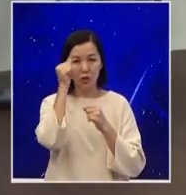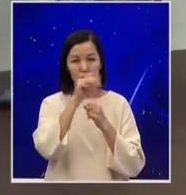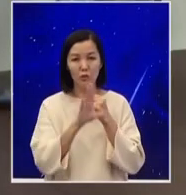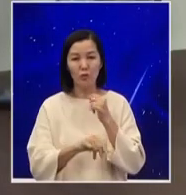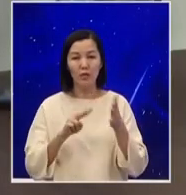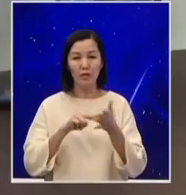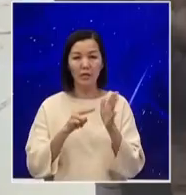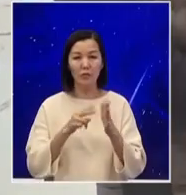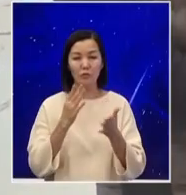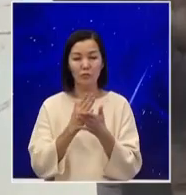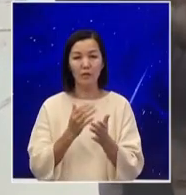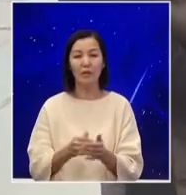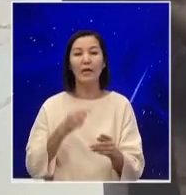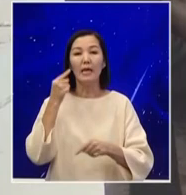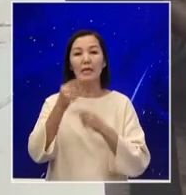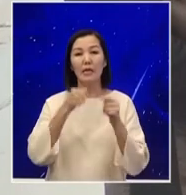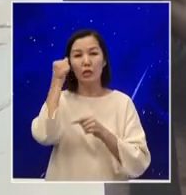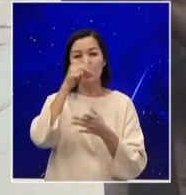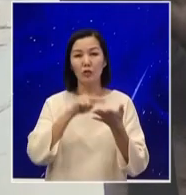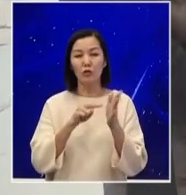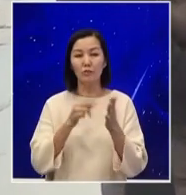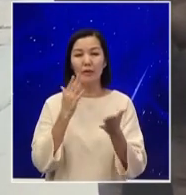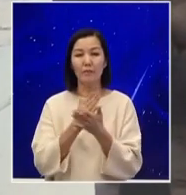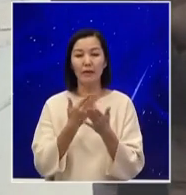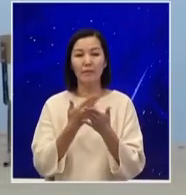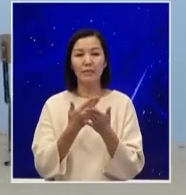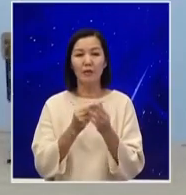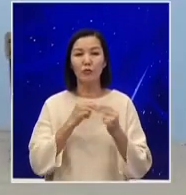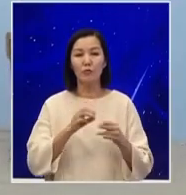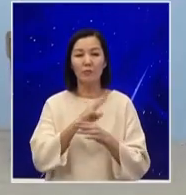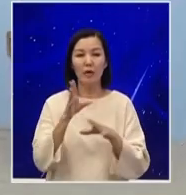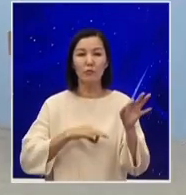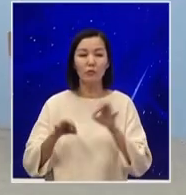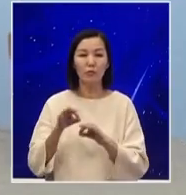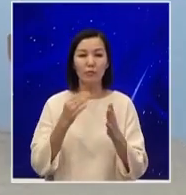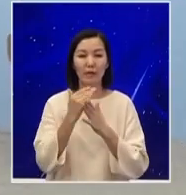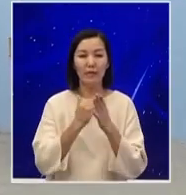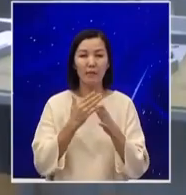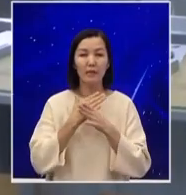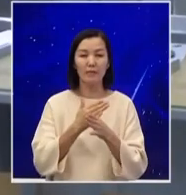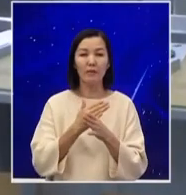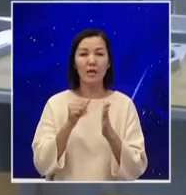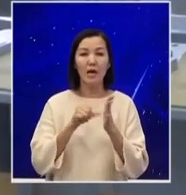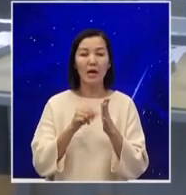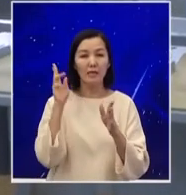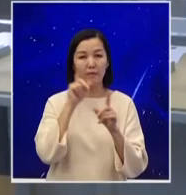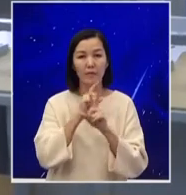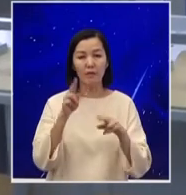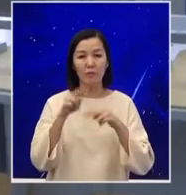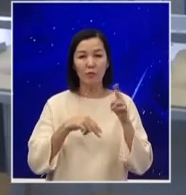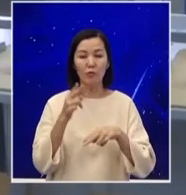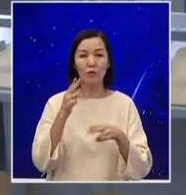аяқтау жоспарланып отыр. Келер жылға да жоспарлар аз емес. Мәселен, жұмыспен қамту жол картасы бағдарламасымен 6 орта мектептің